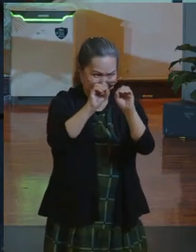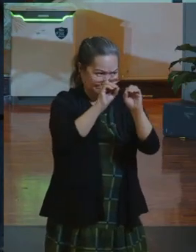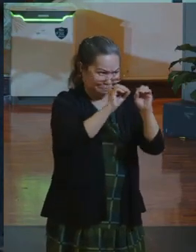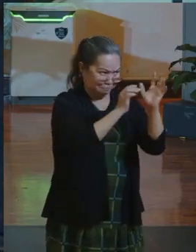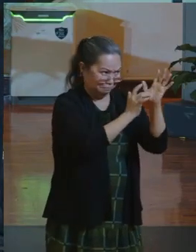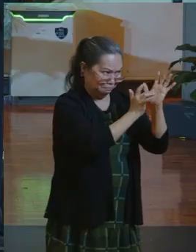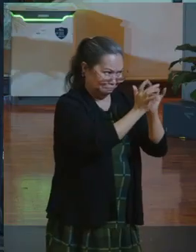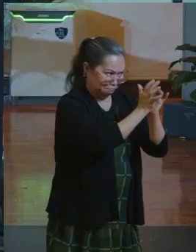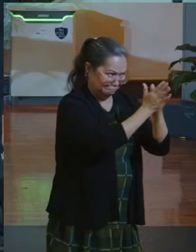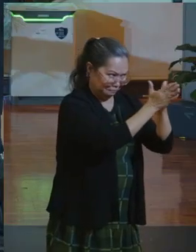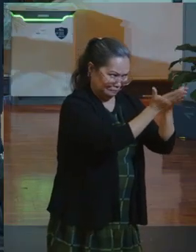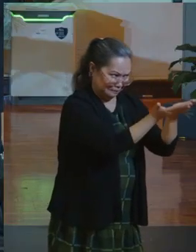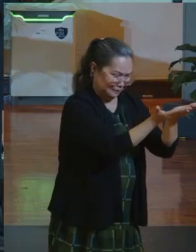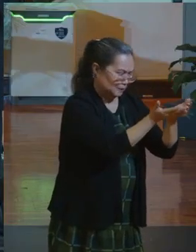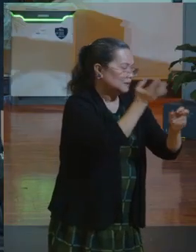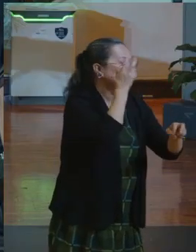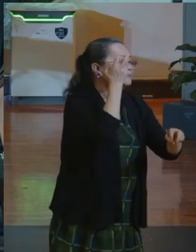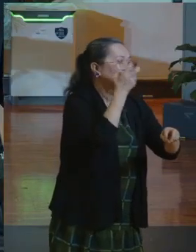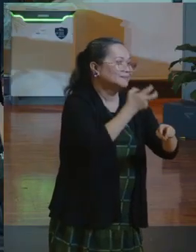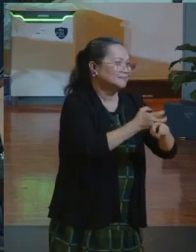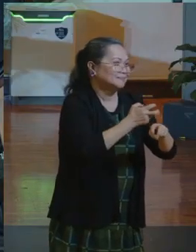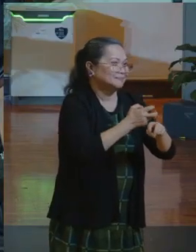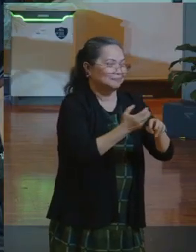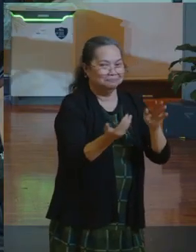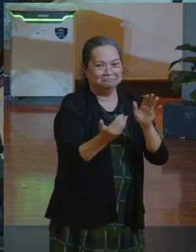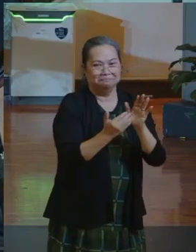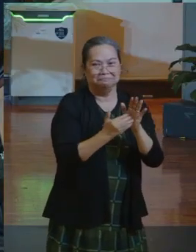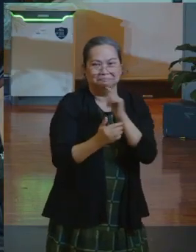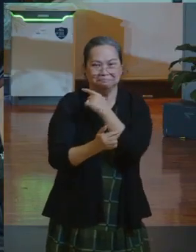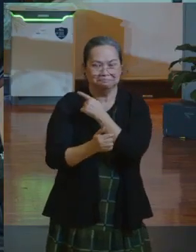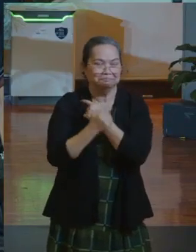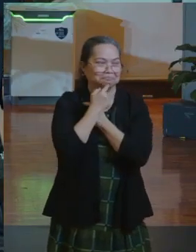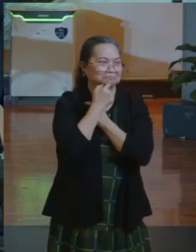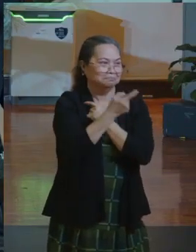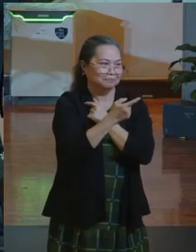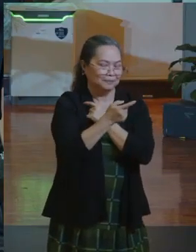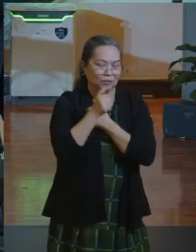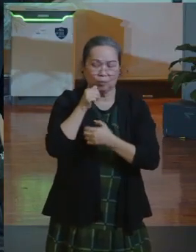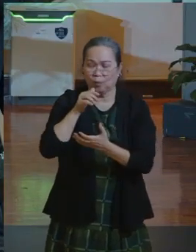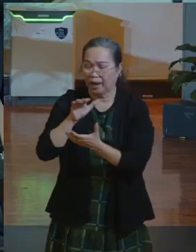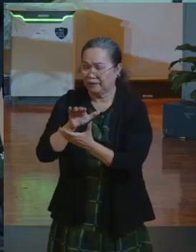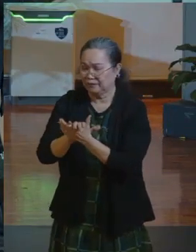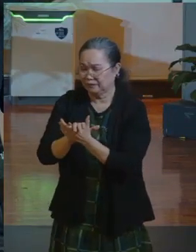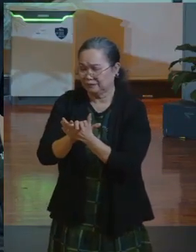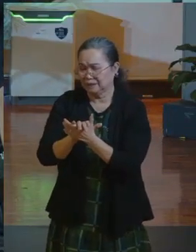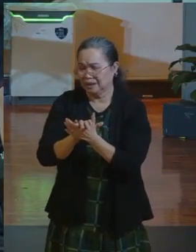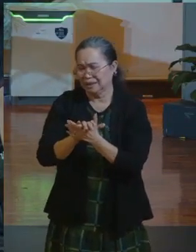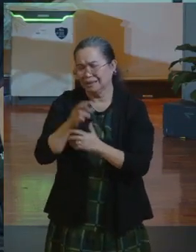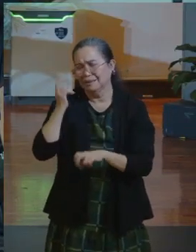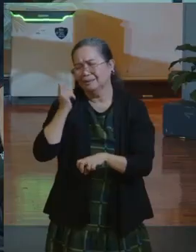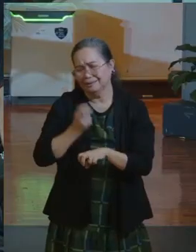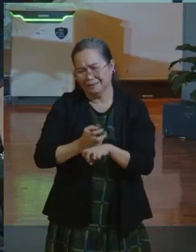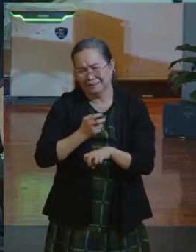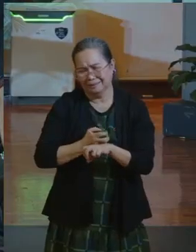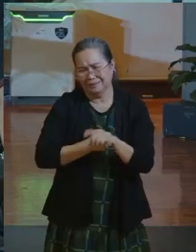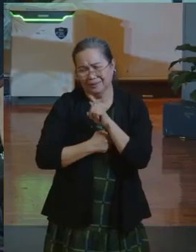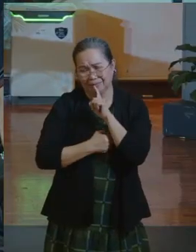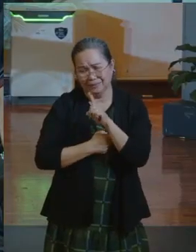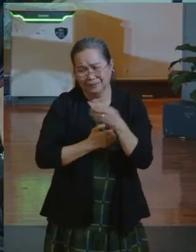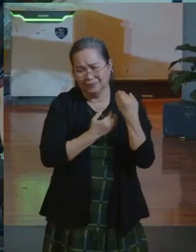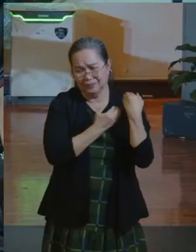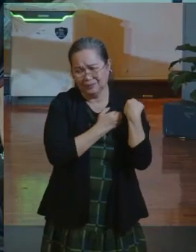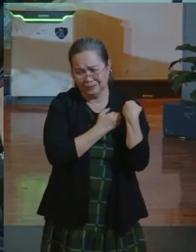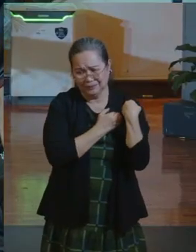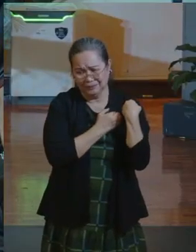na pasulata. Ulit-ulit ko po sinasabi sa aking misis, ang pinakamahirap kong